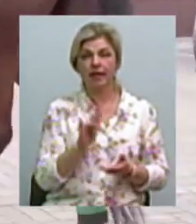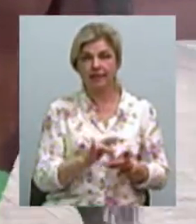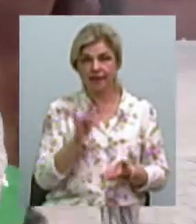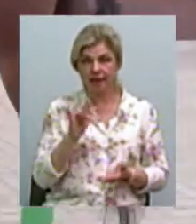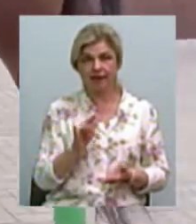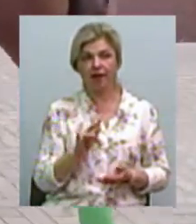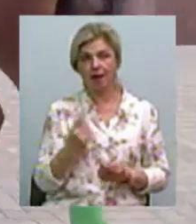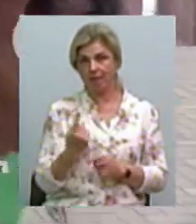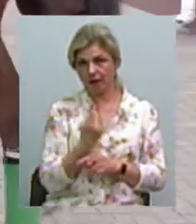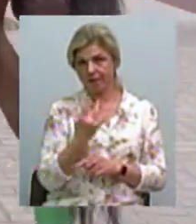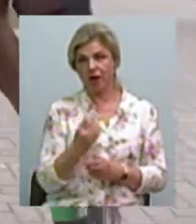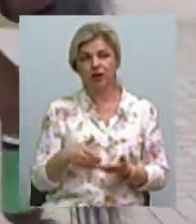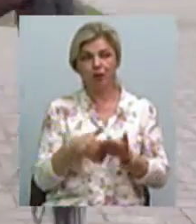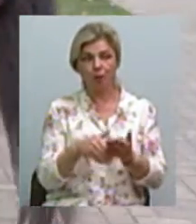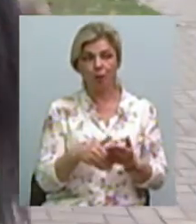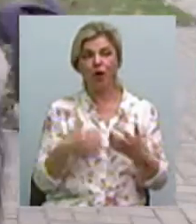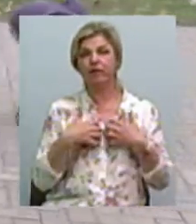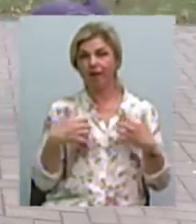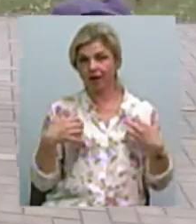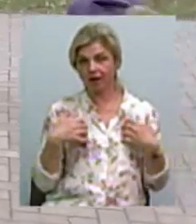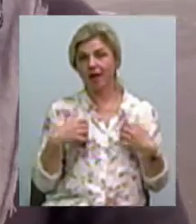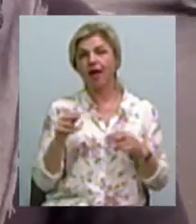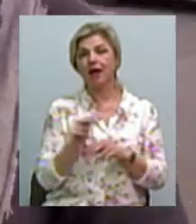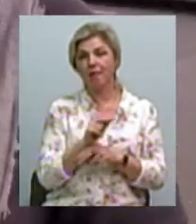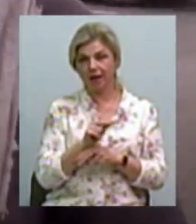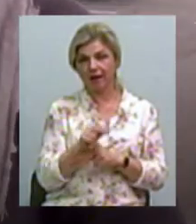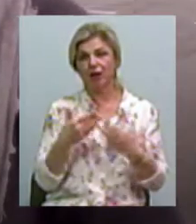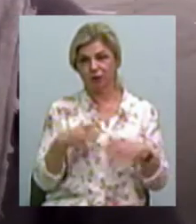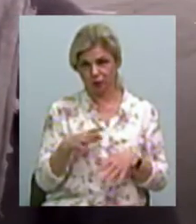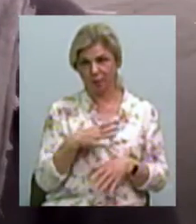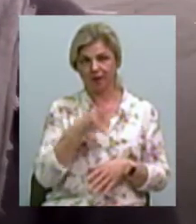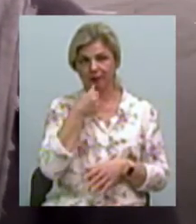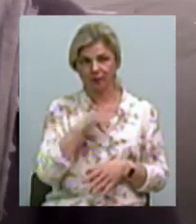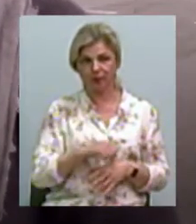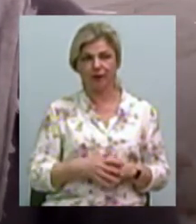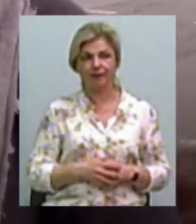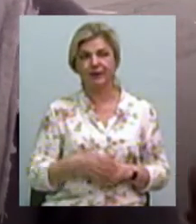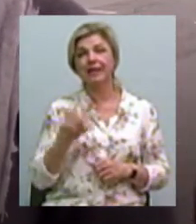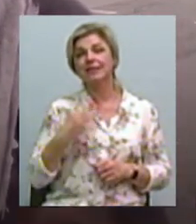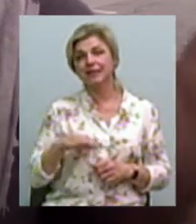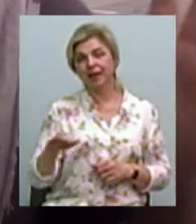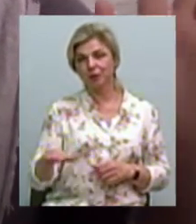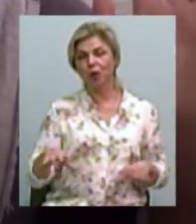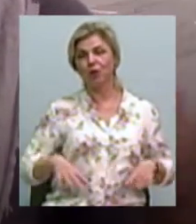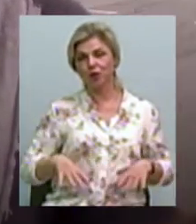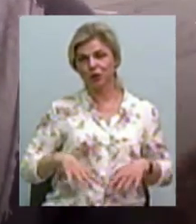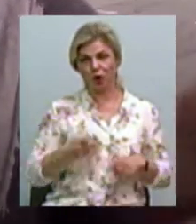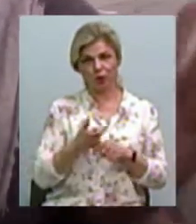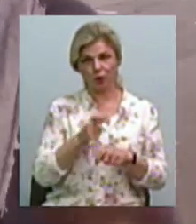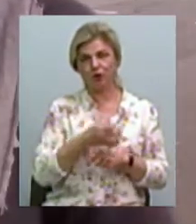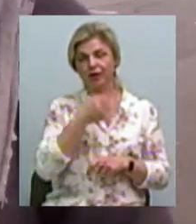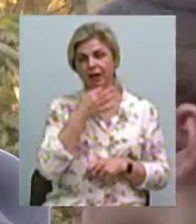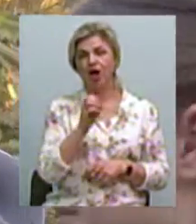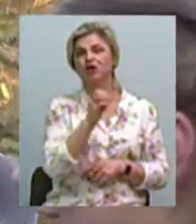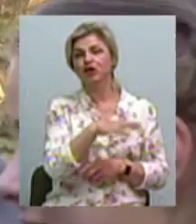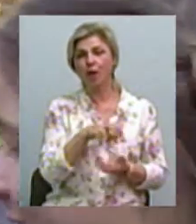от за допомогою тварин реабілітацію вже проходили. Лошадки їм подобаються дуже. Їм лошадки подобаються більше за батут, за